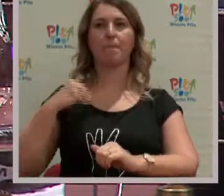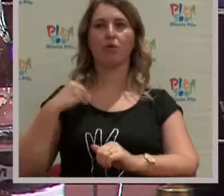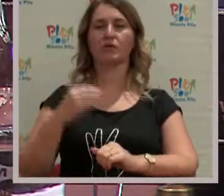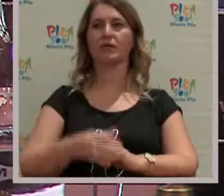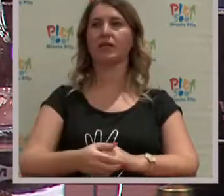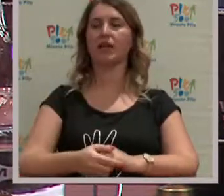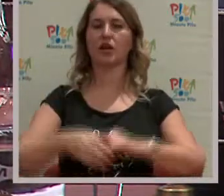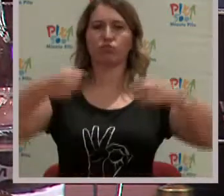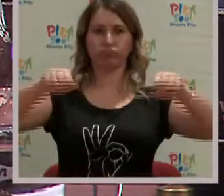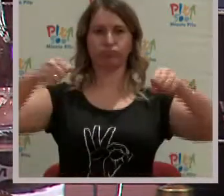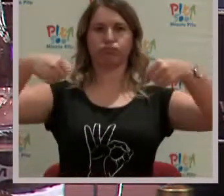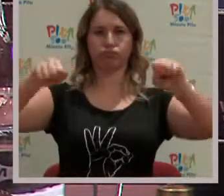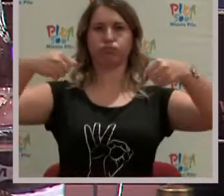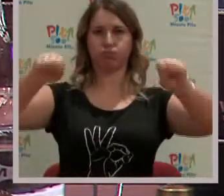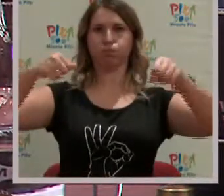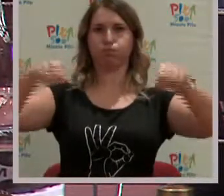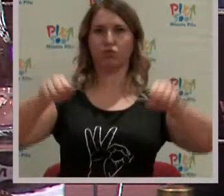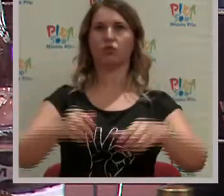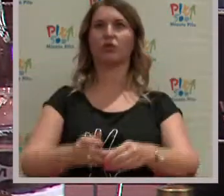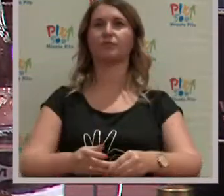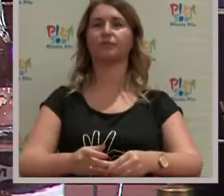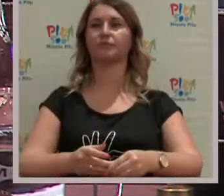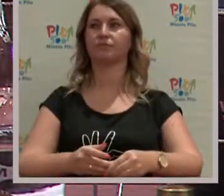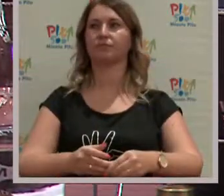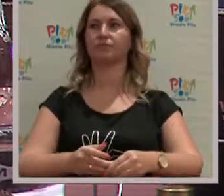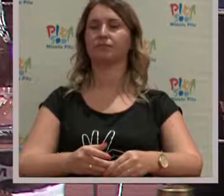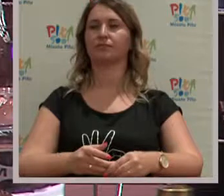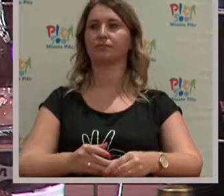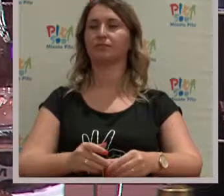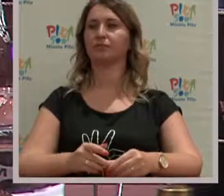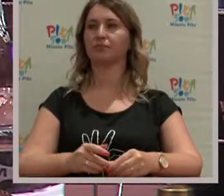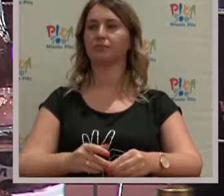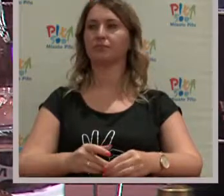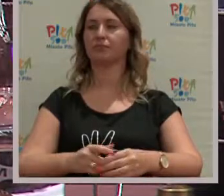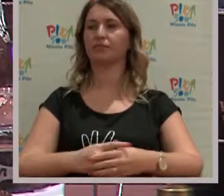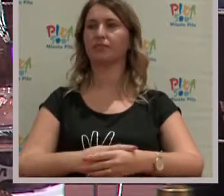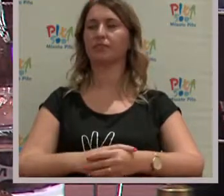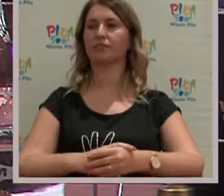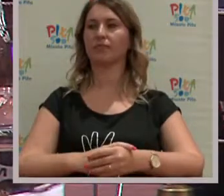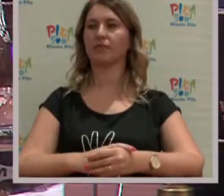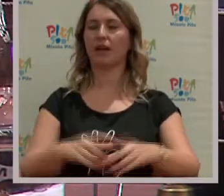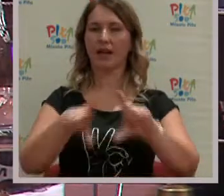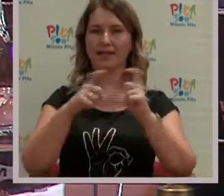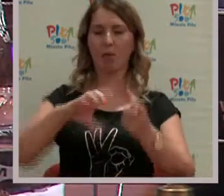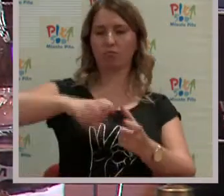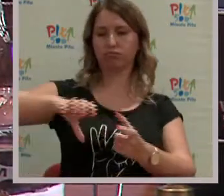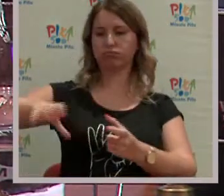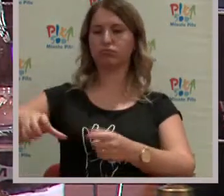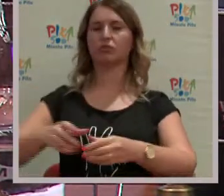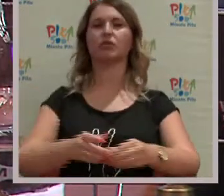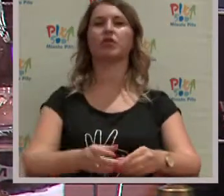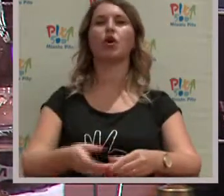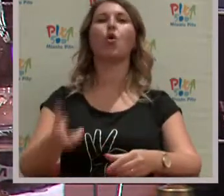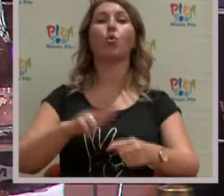Nice Lidze na Żużlu. Rozstrzygnęły się też awans do Extra Nice Ligi, drużyny, która